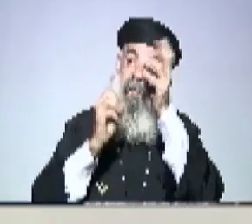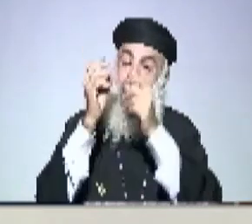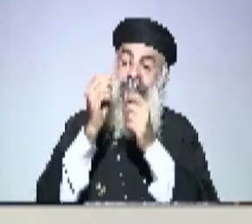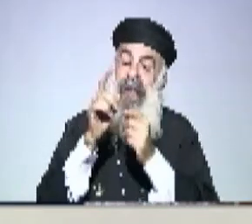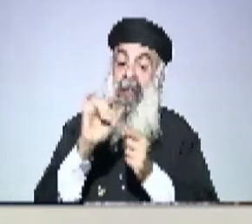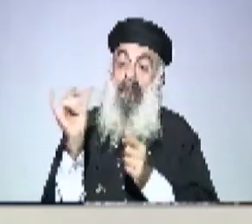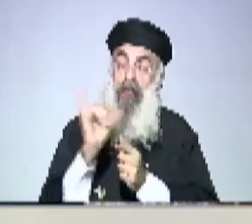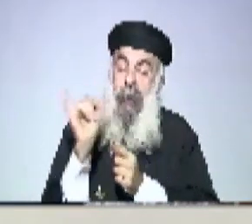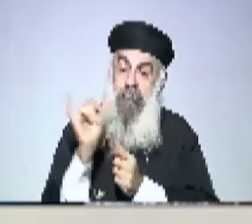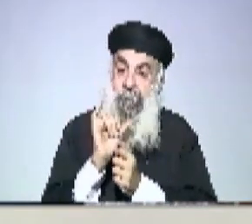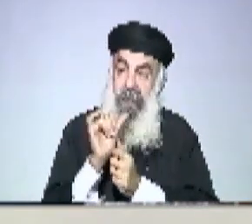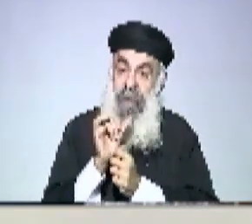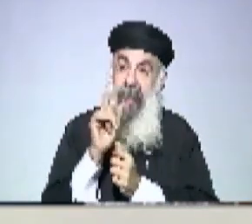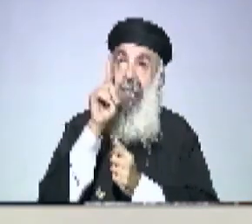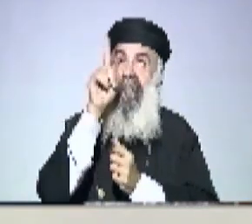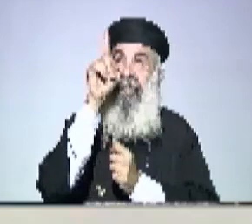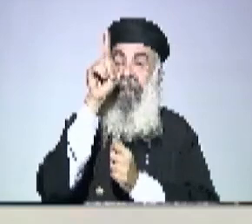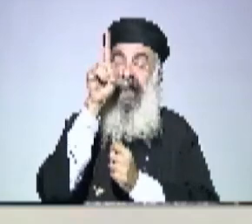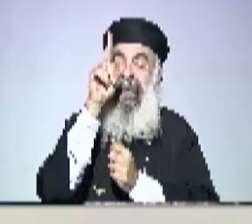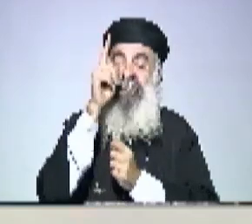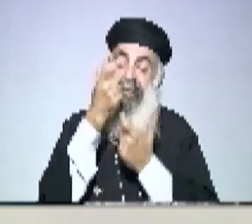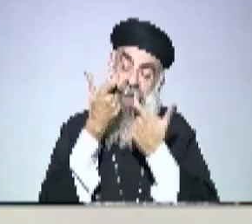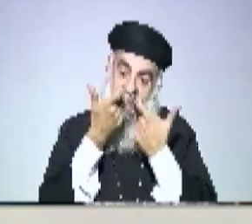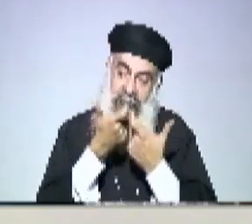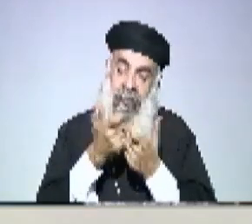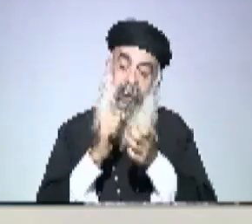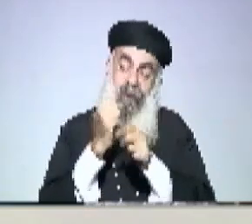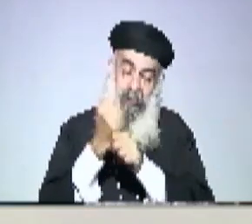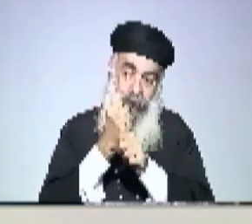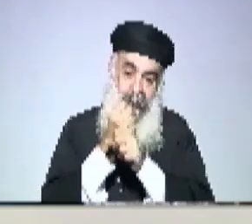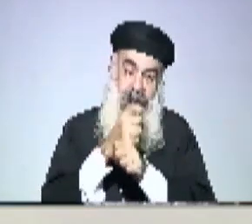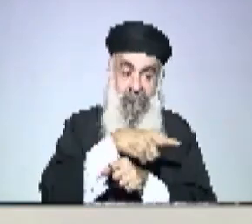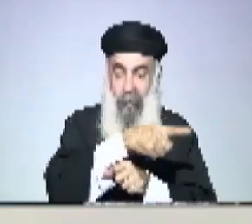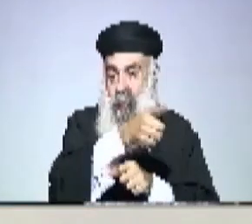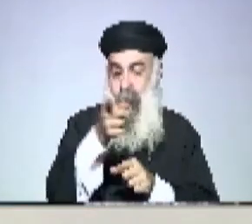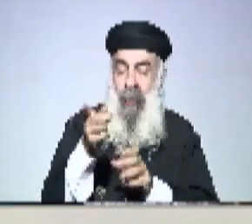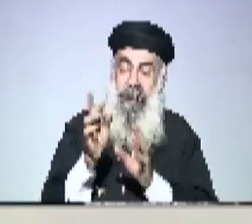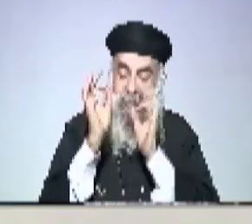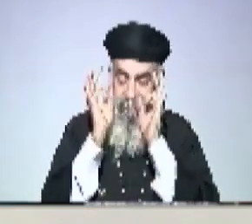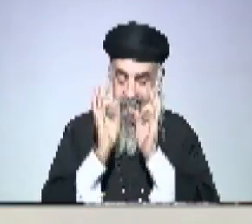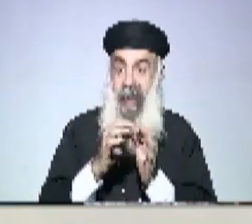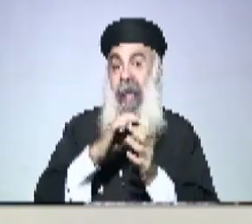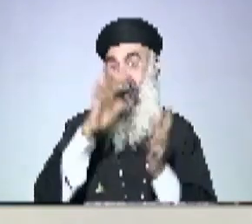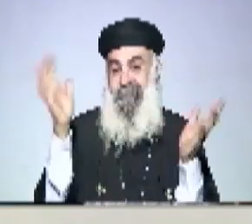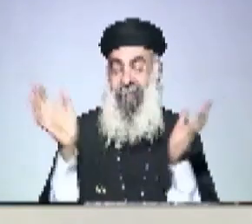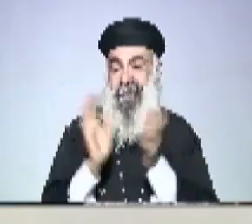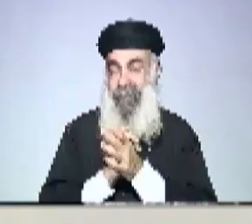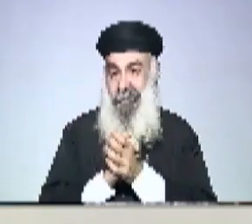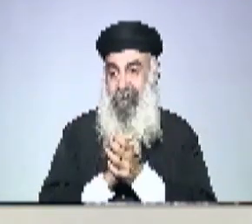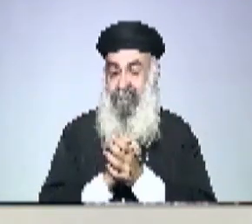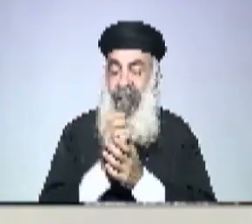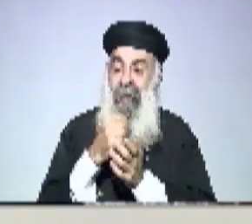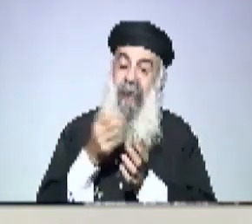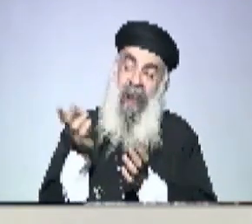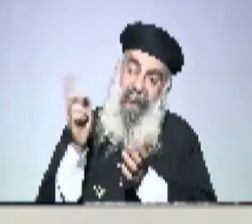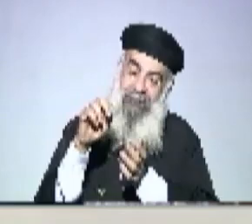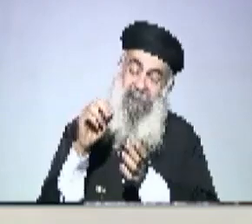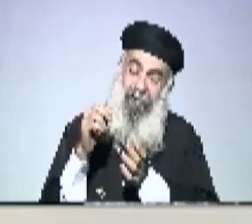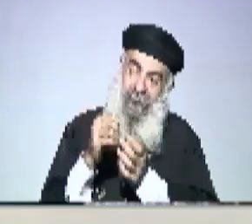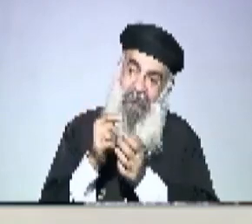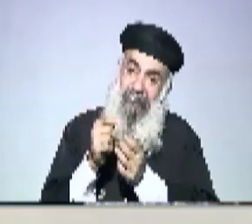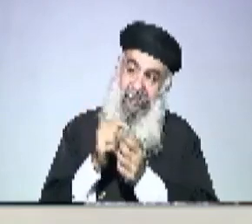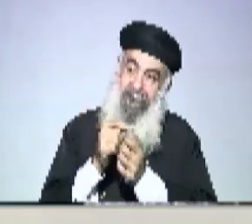نهتم لكن الله هو العامل الاعظم في هذا الموضوع ودي زي ما قلت من شويه